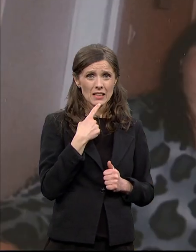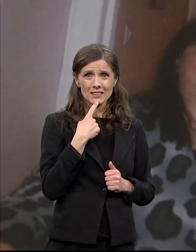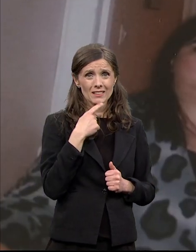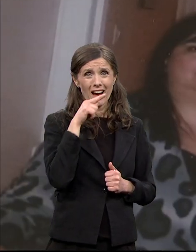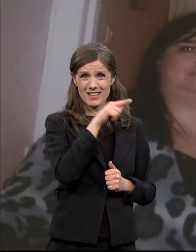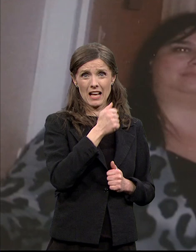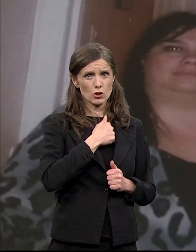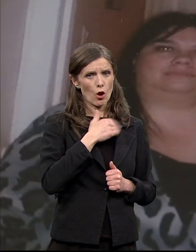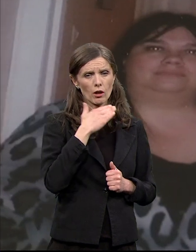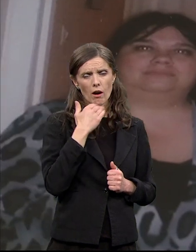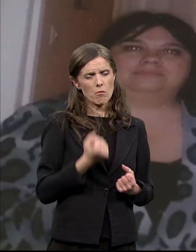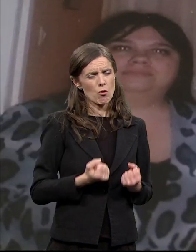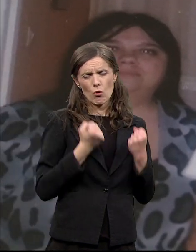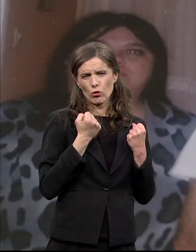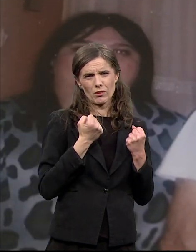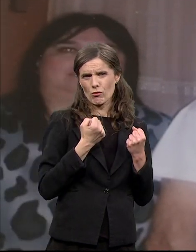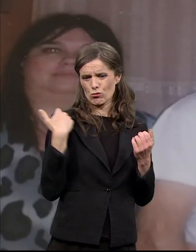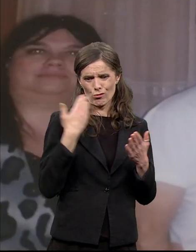Svima nama je neizmjerno žao i